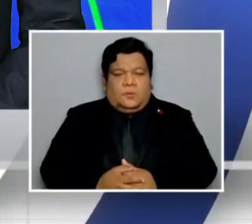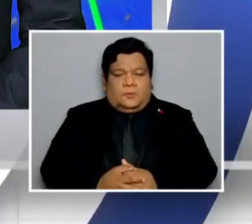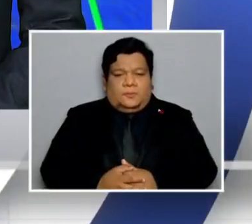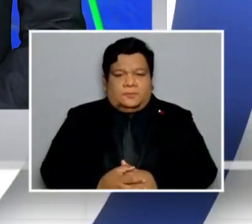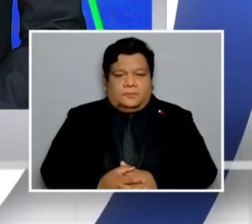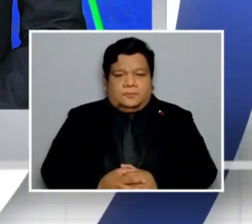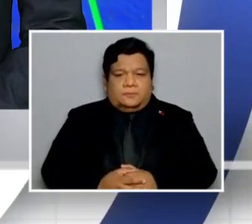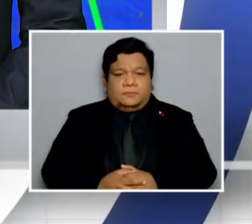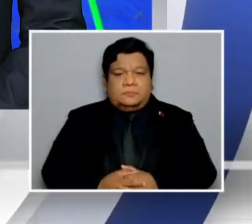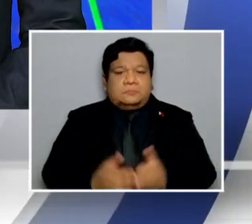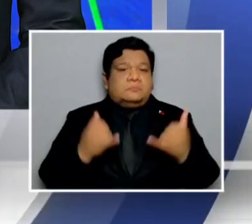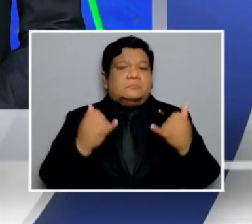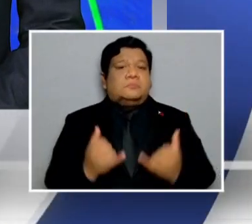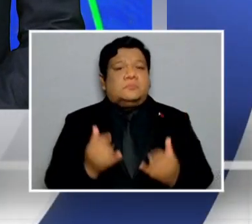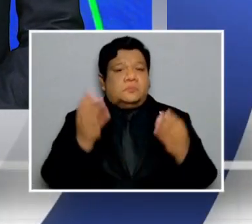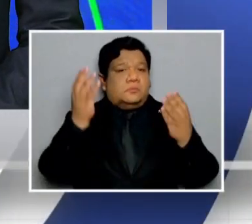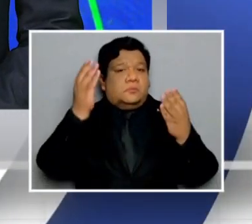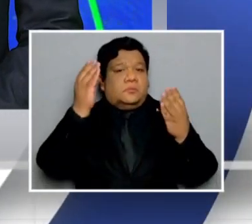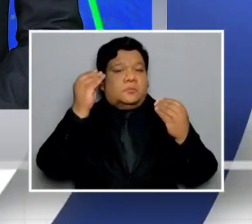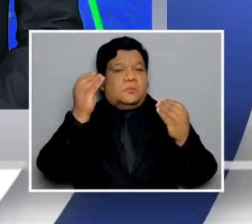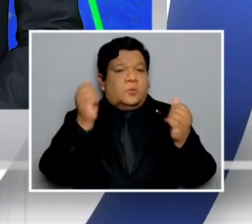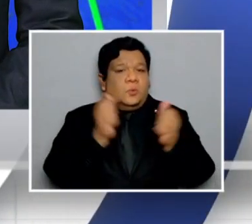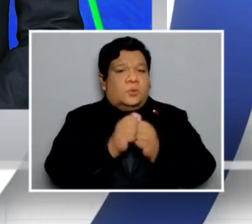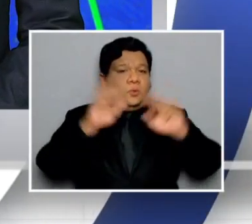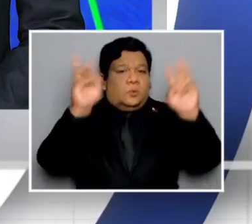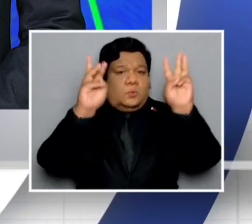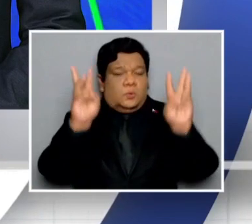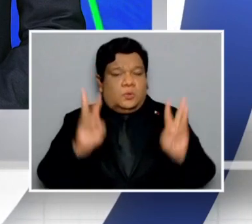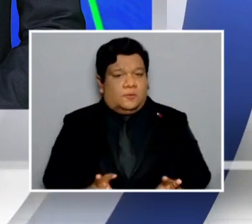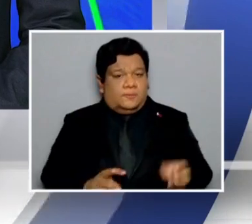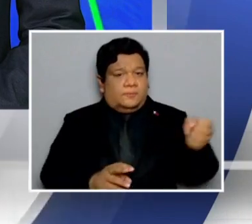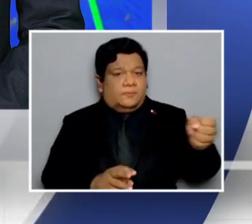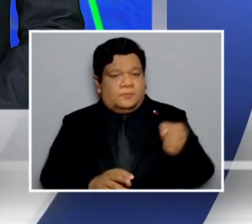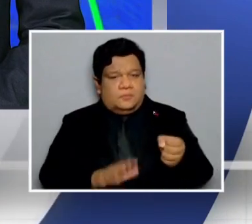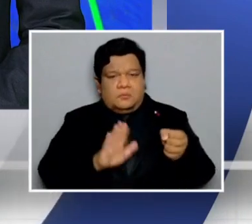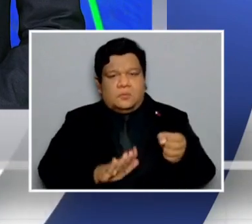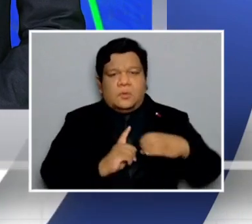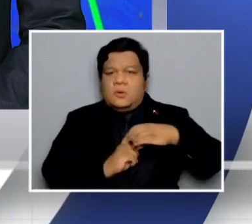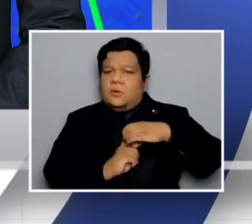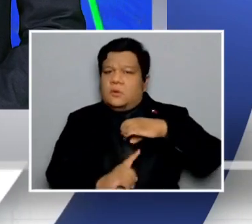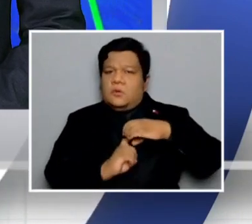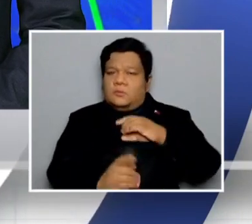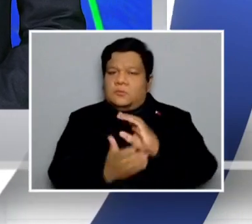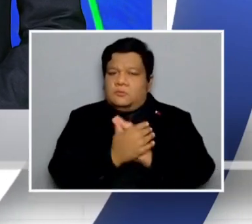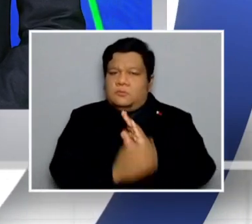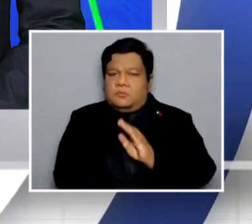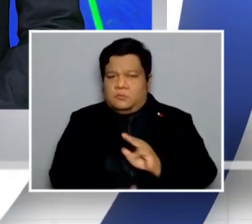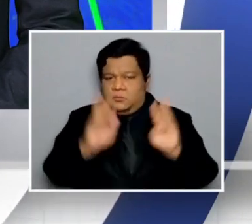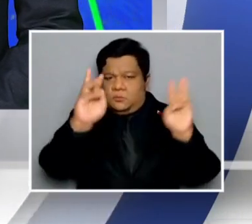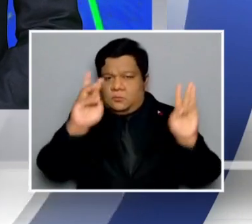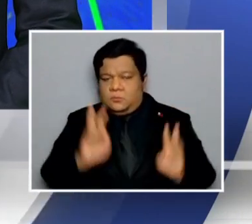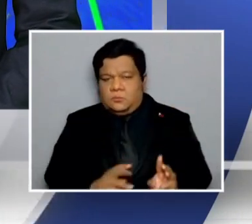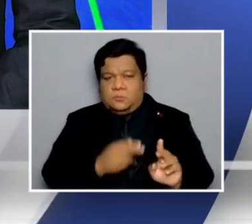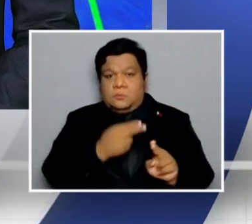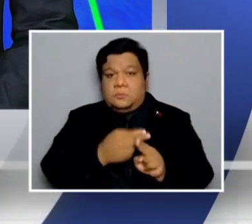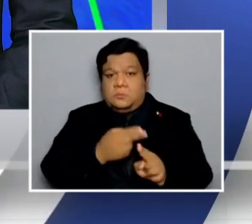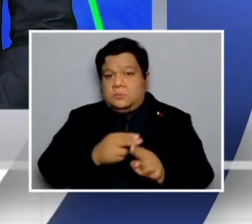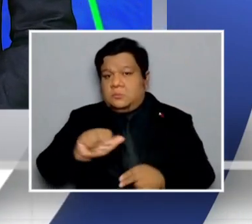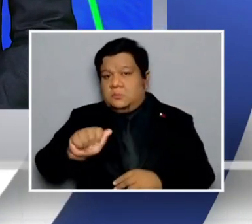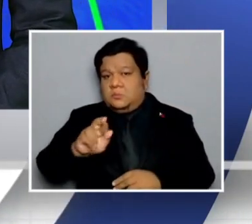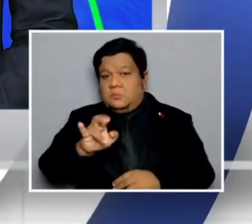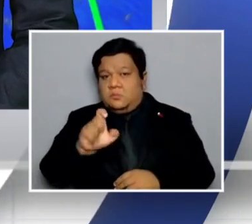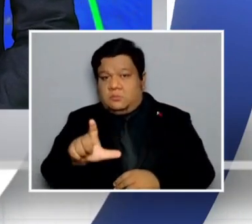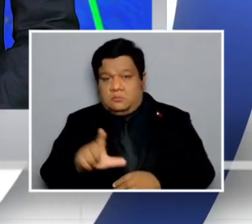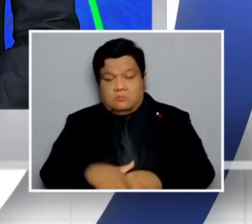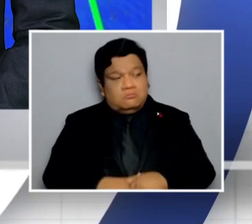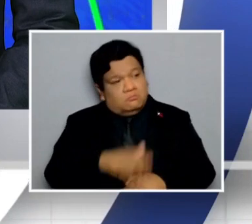Alamin po naman natin ang magiging lagay ng panahon mula kay ABS-CBN resident meteorologist Ariel Rojas. So Ariel, ang